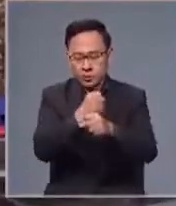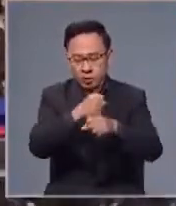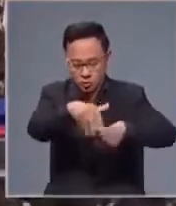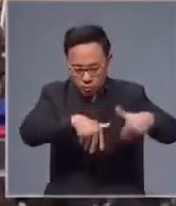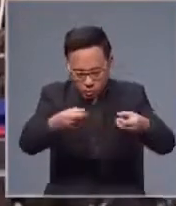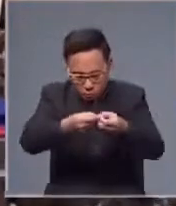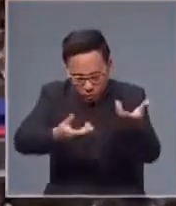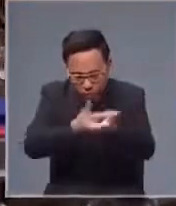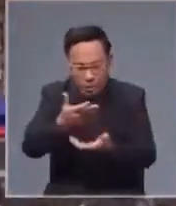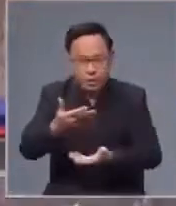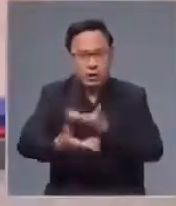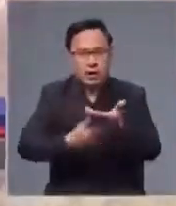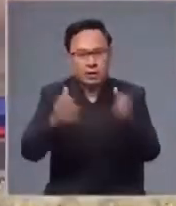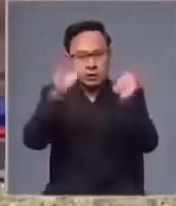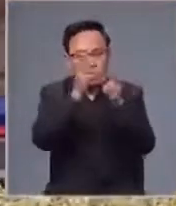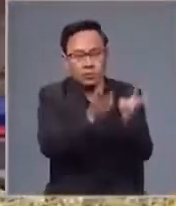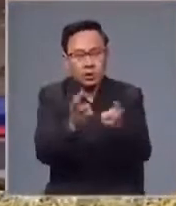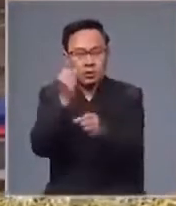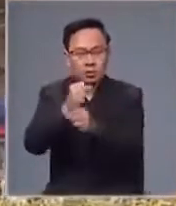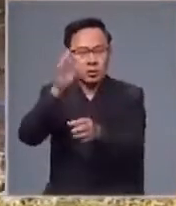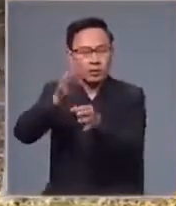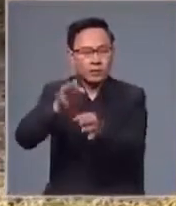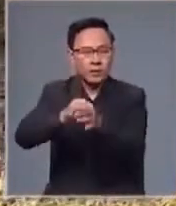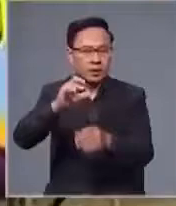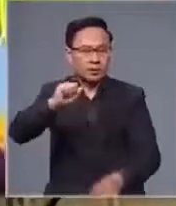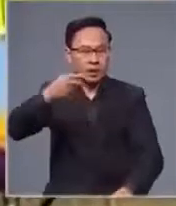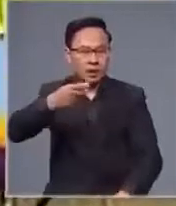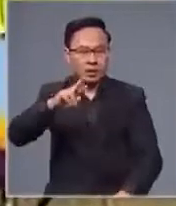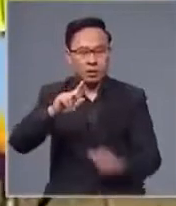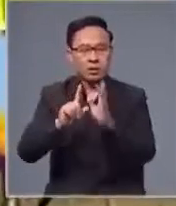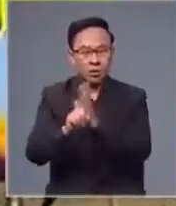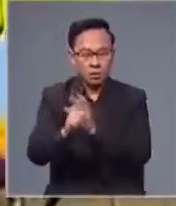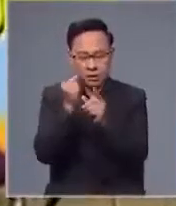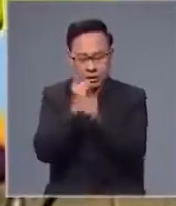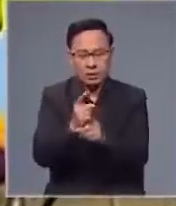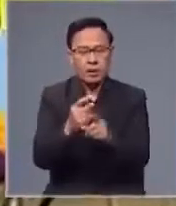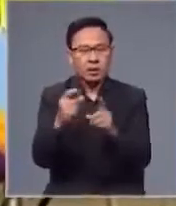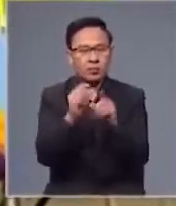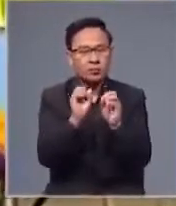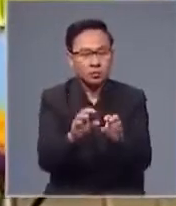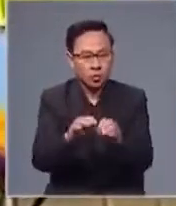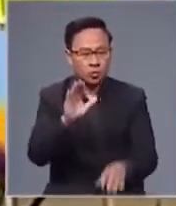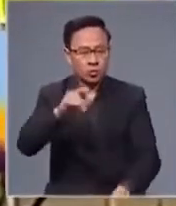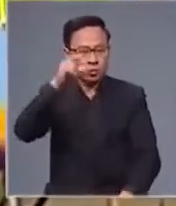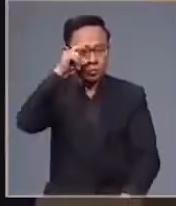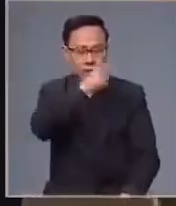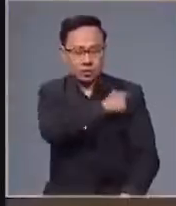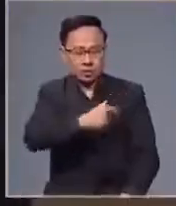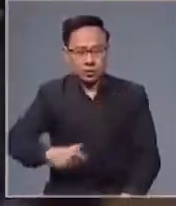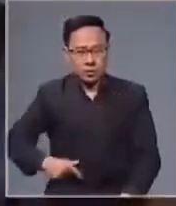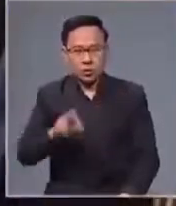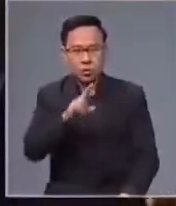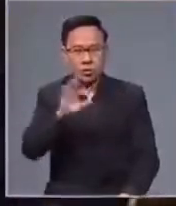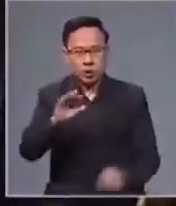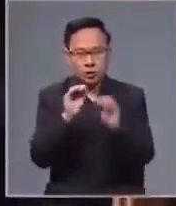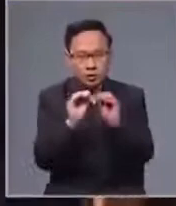ช่นเดียวกันกับระบบสากลตามแนวพระราชดำริของพระบาทสมเด็จพระปรมินทรมหาภูมิพลอดุลยเดชรัชก